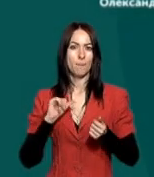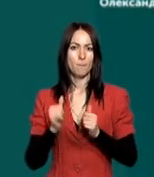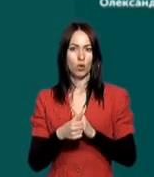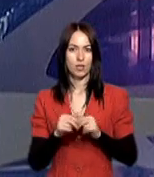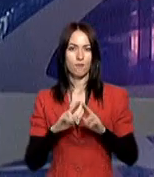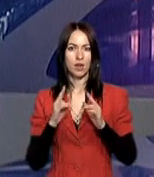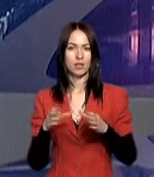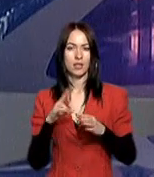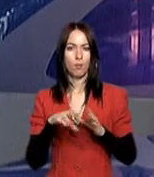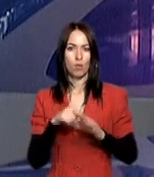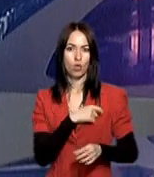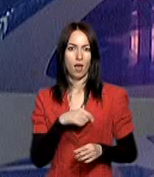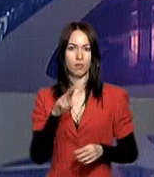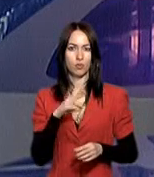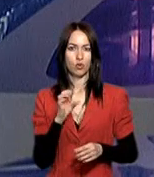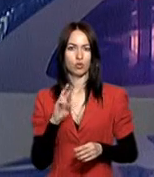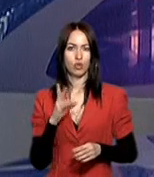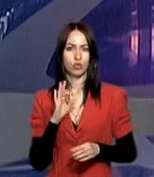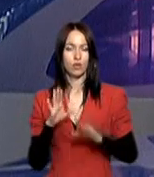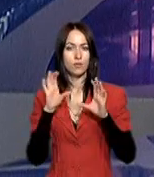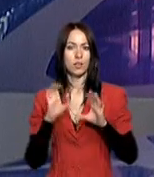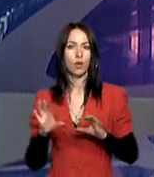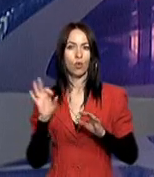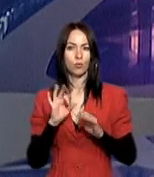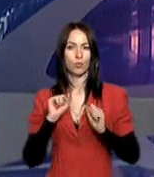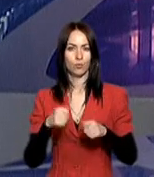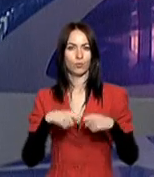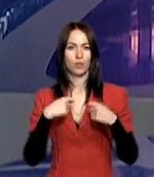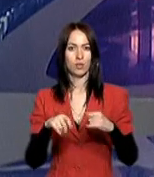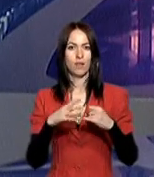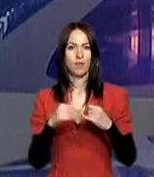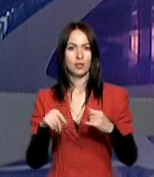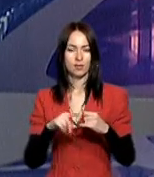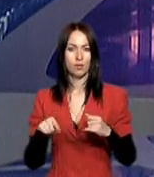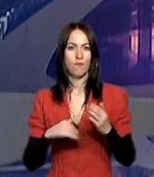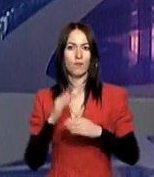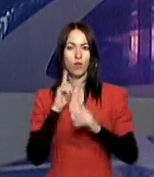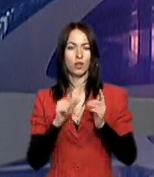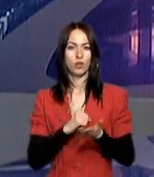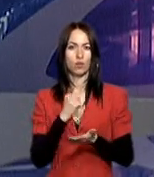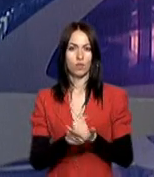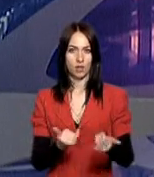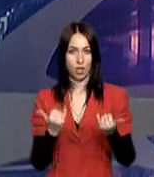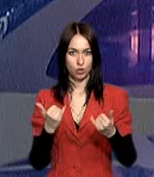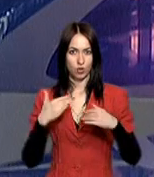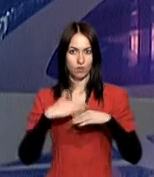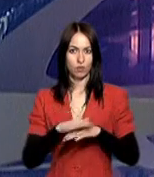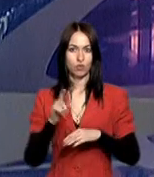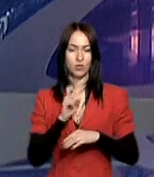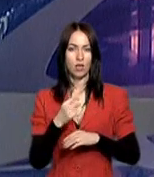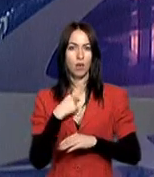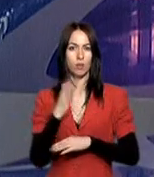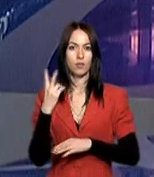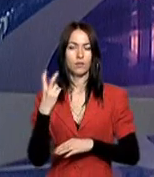Дмитро Шенцев. Закон про запровадження ринку землі сільськогосподарського призначення Верховна Рада ухвалила сьогодні вночі. За